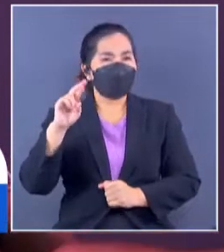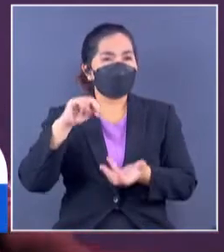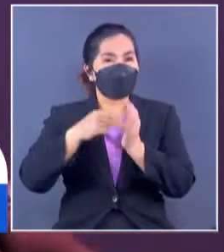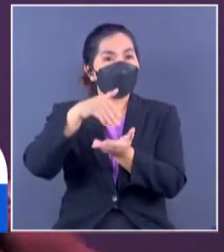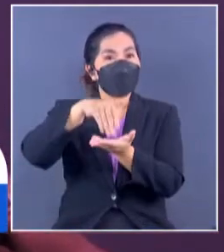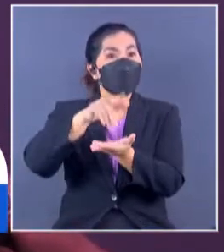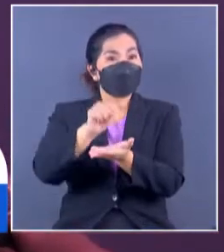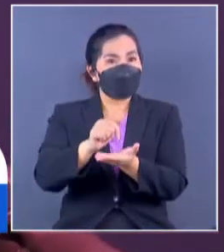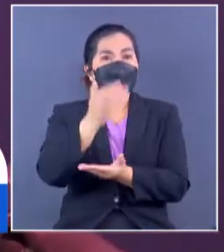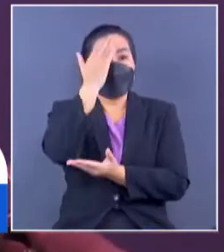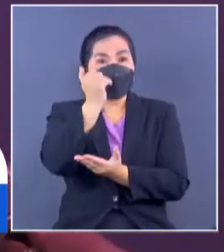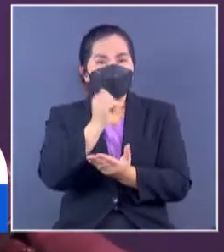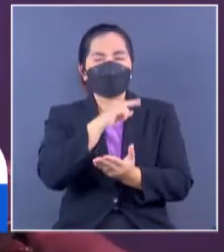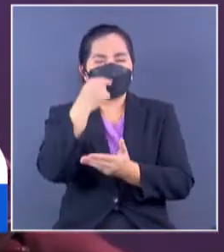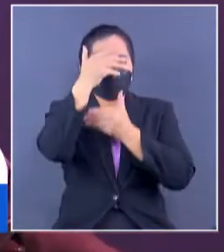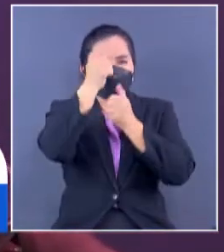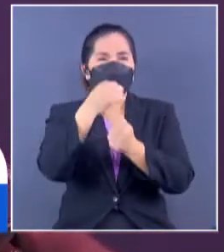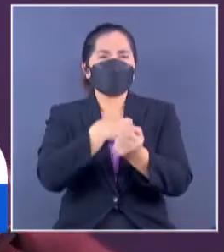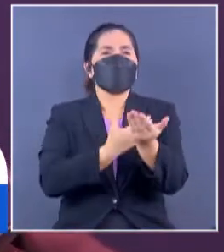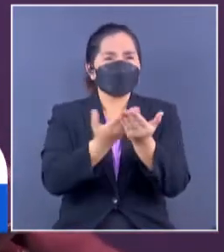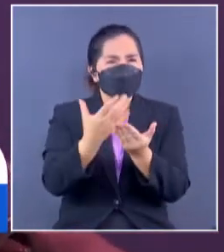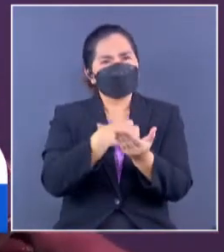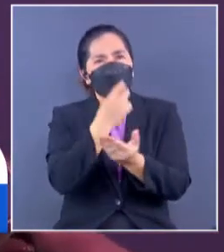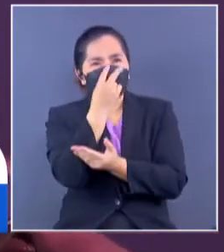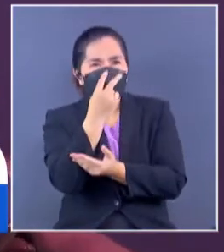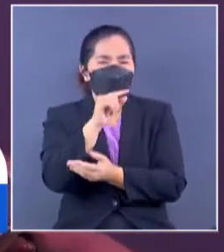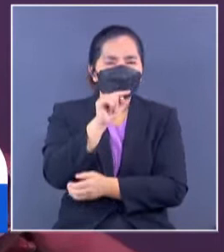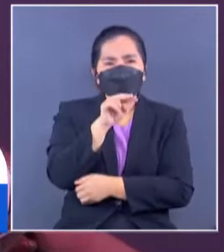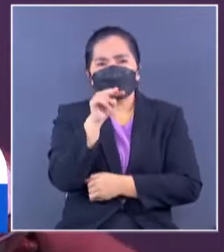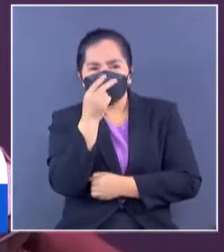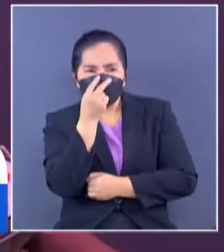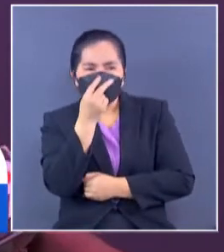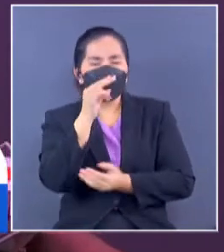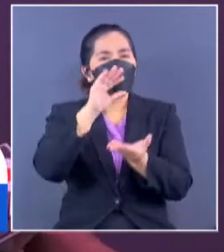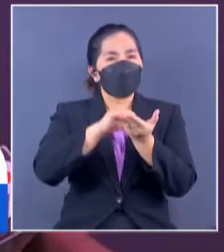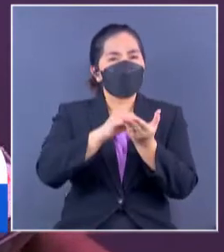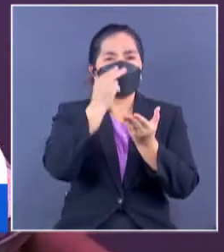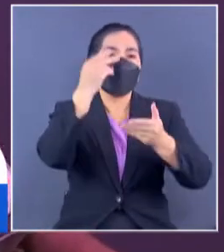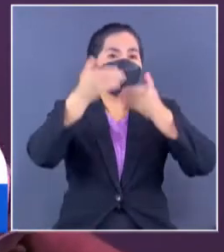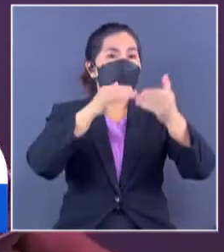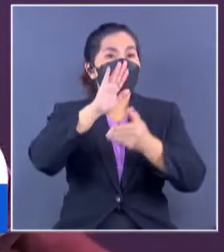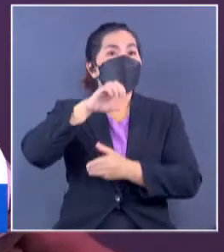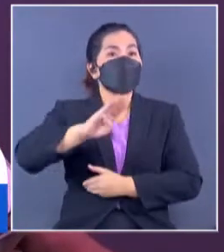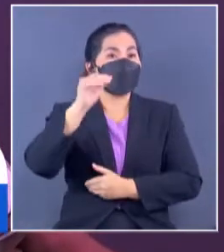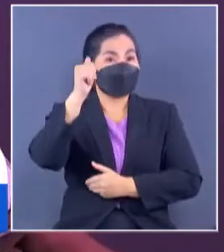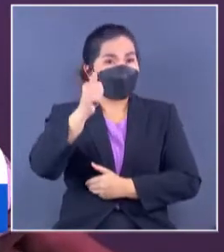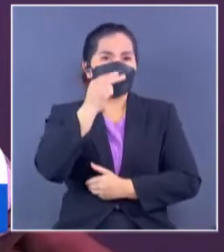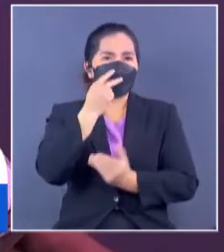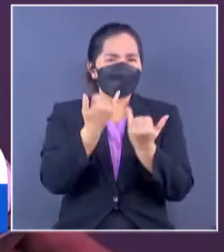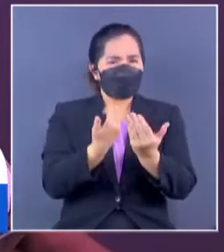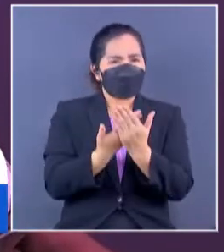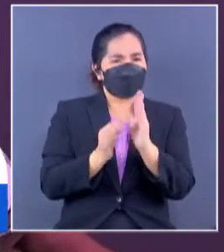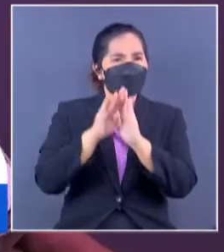ศูนย์กลางให้ลูกค้าและผู้สนใจเนี่ยสามารถที่จะเข้ามา explore ดูกิจกรรมของแบมแม้กระทั่งฐานะทางการเ